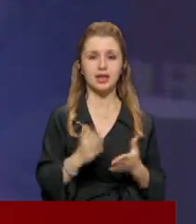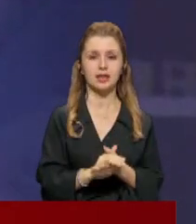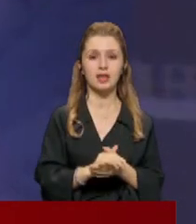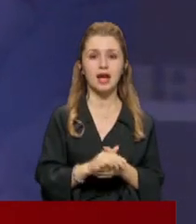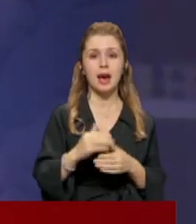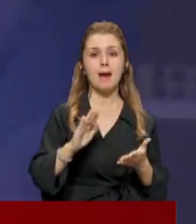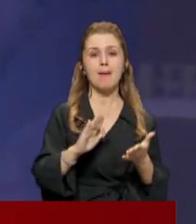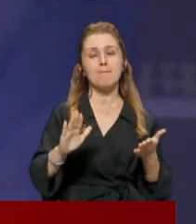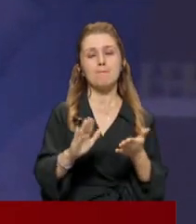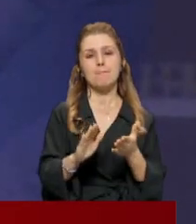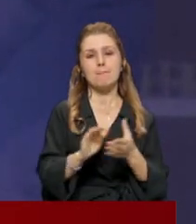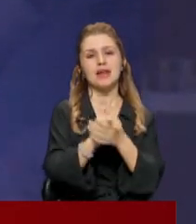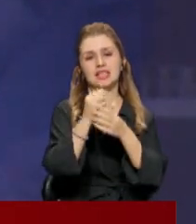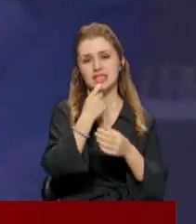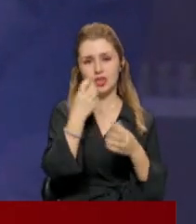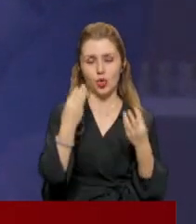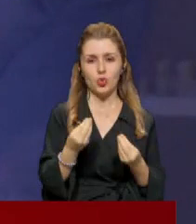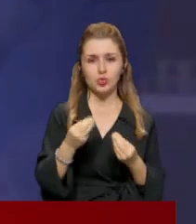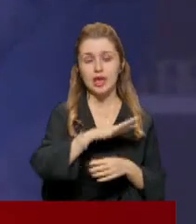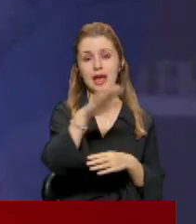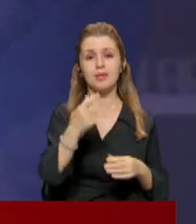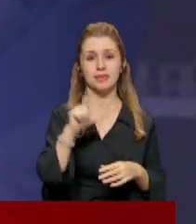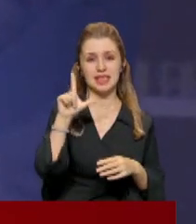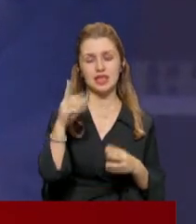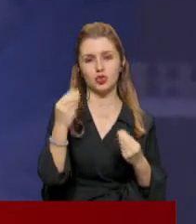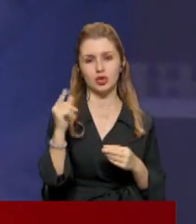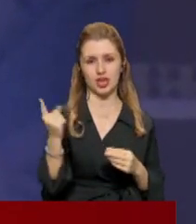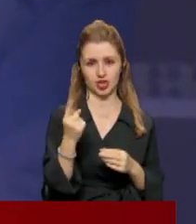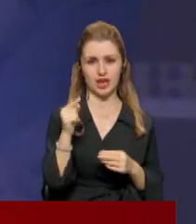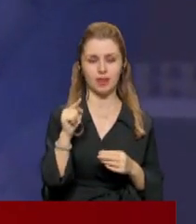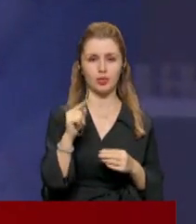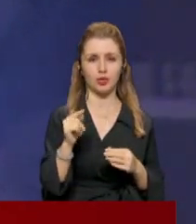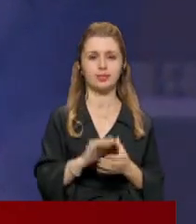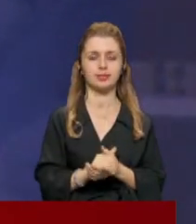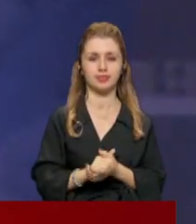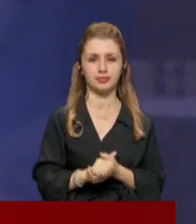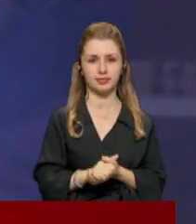barış yılı olsun inşallah. İnşallah. Hepimizin ihtiyacı olan i̇nşallah. Şey... Barış.